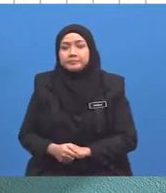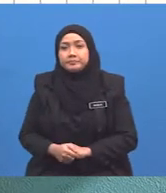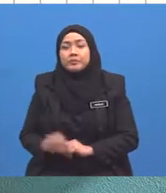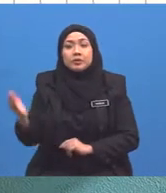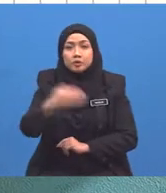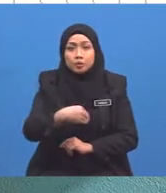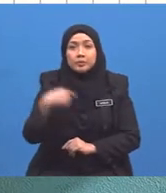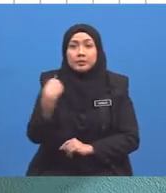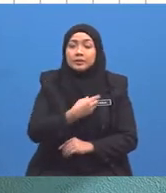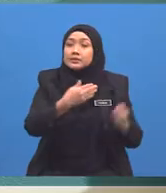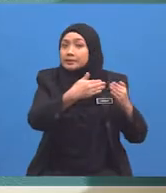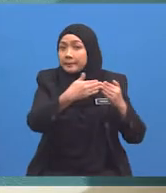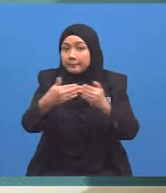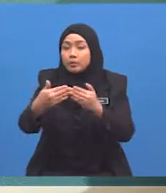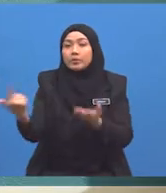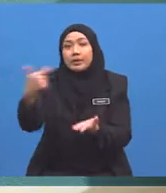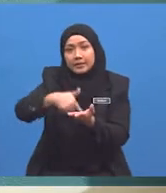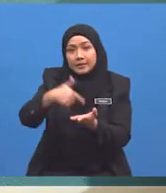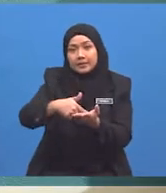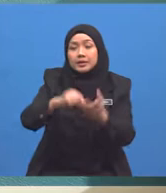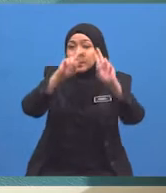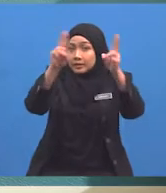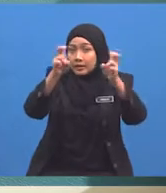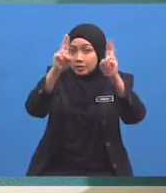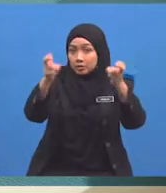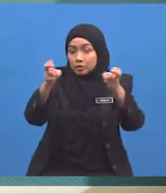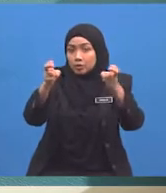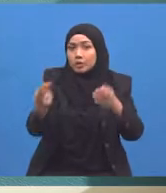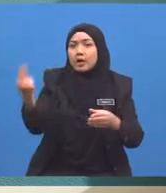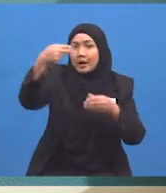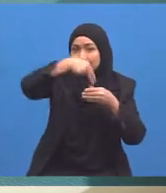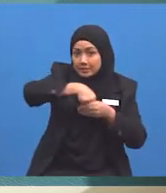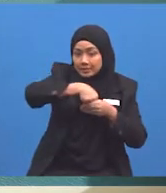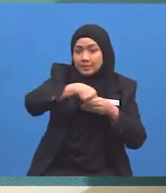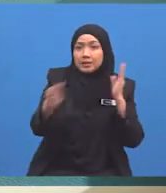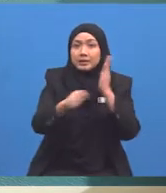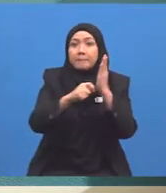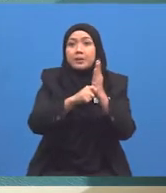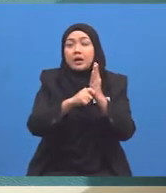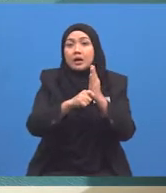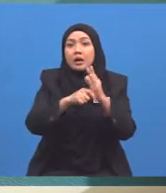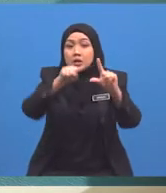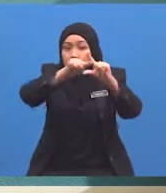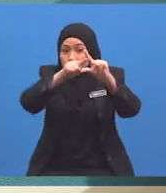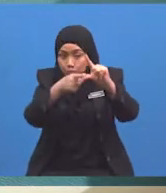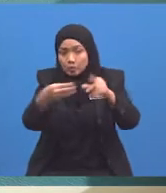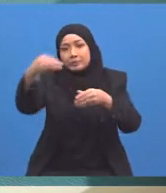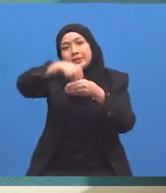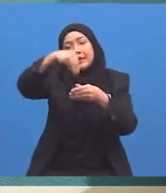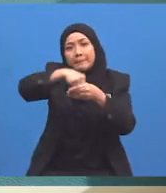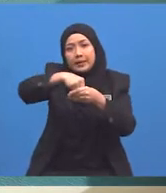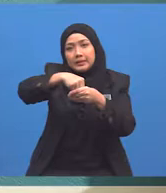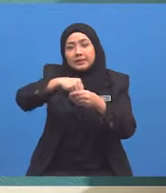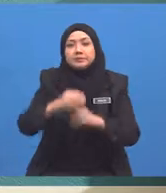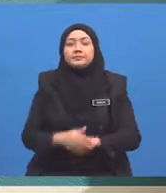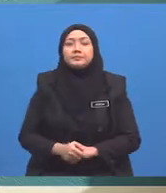topik yang seterusnya, iaitu hasil tambah sudut pedalaman. Murid-murid